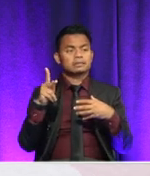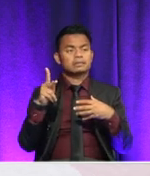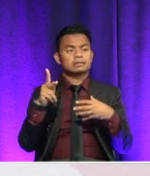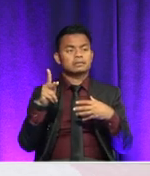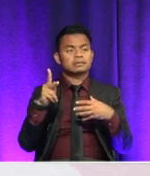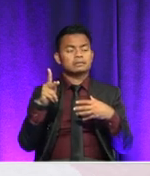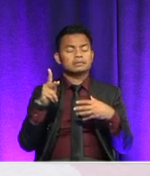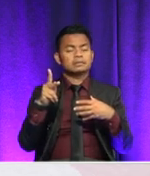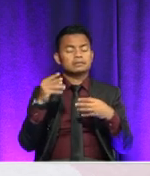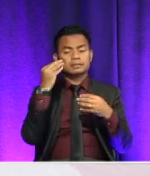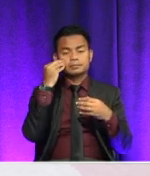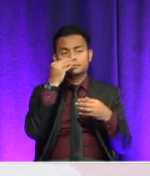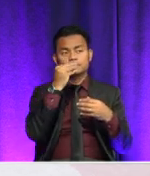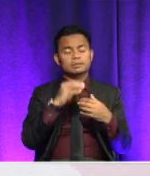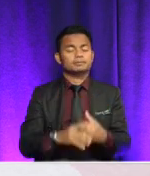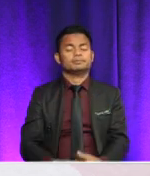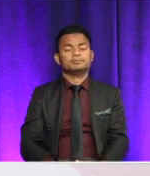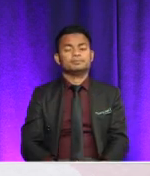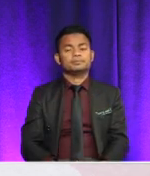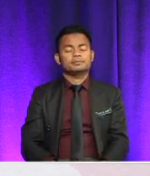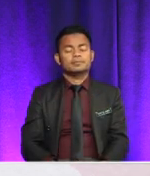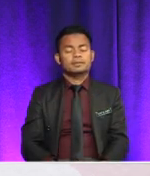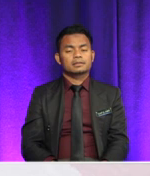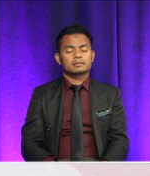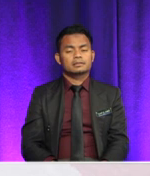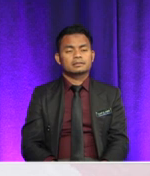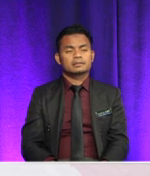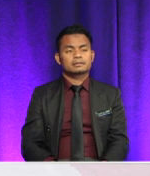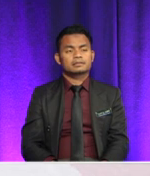Ayah ini merupakan ayat majemuk relatif